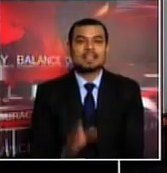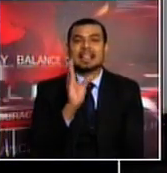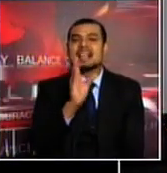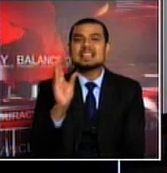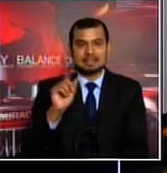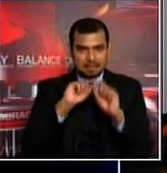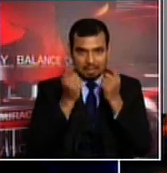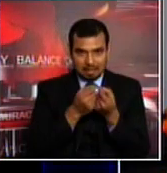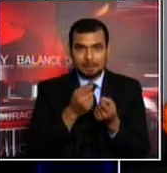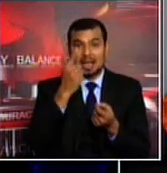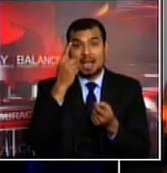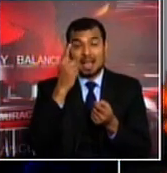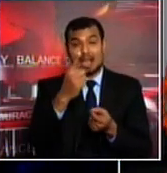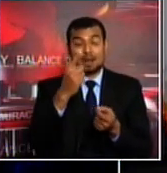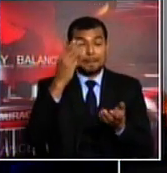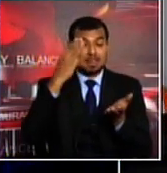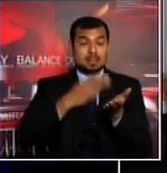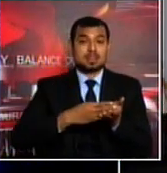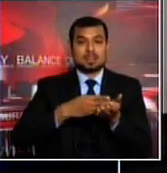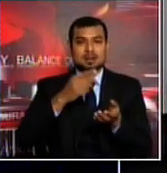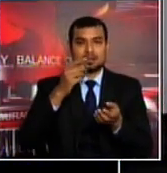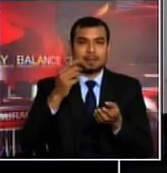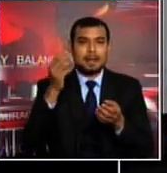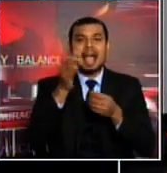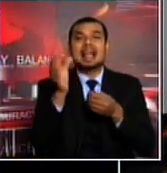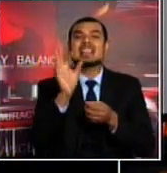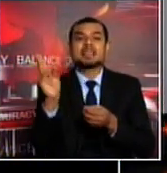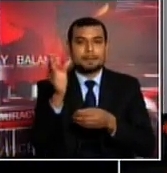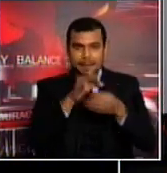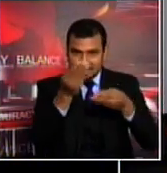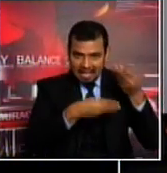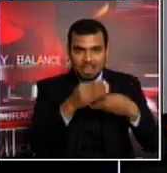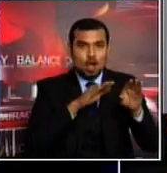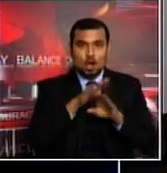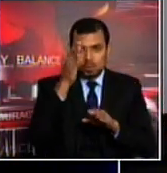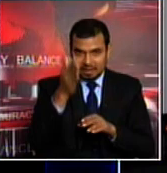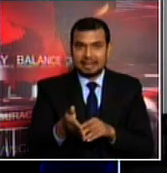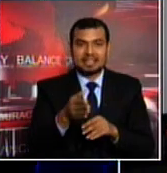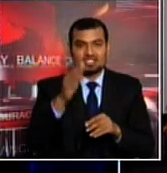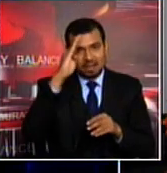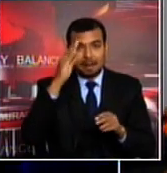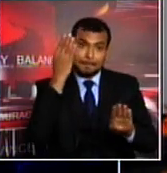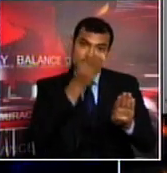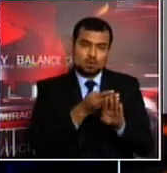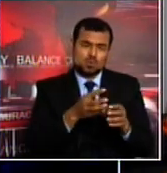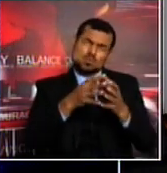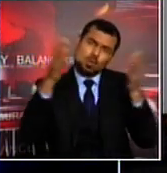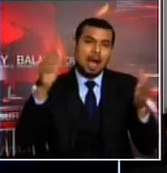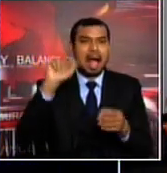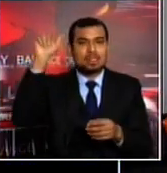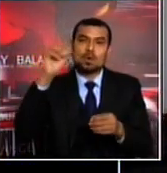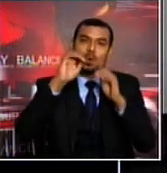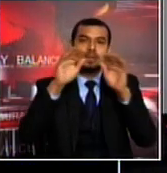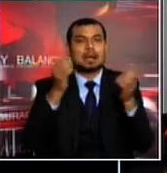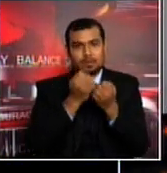यातायात क्षेत्रमा एक छत्र राज गर्दै आएका यातायात व्यवसायीहरूले सरकारको विरुद्ध चरणबद्ध आन्दोलनको